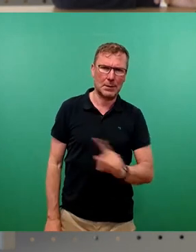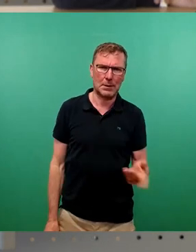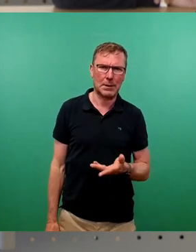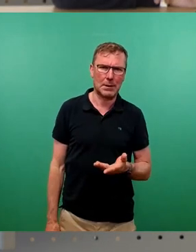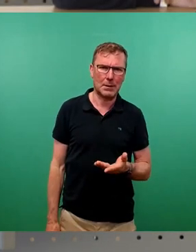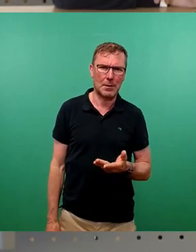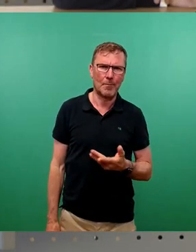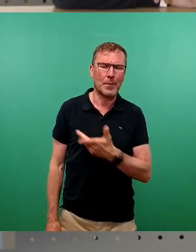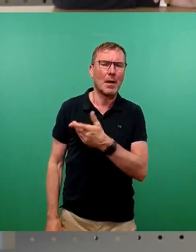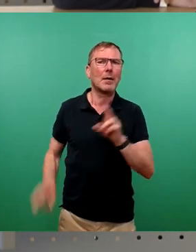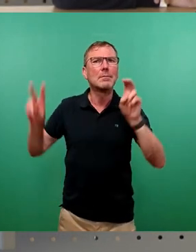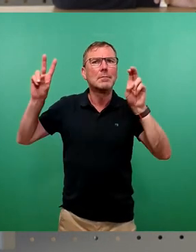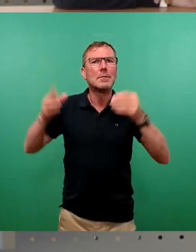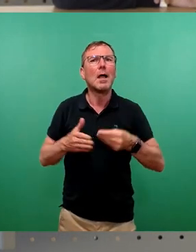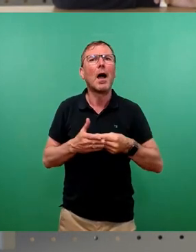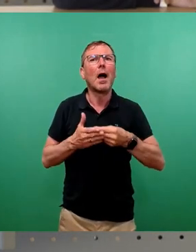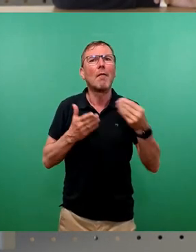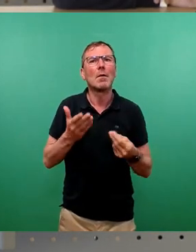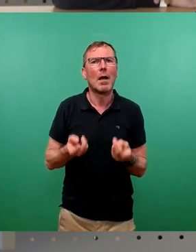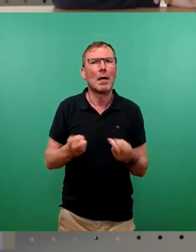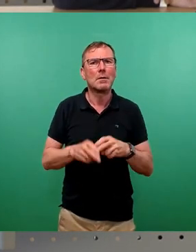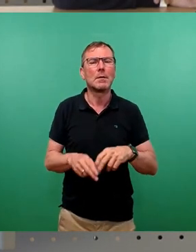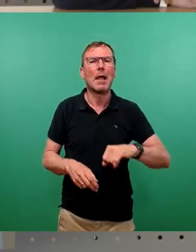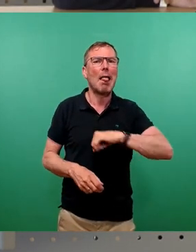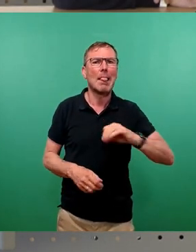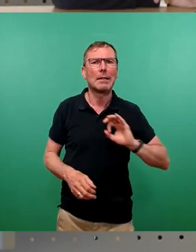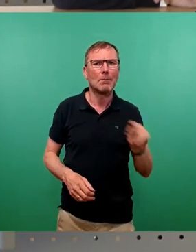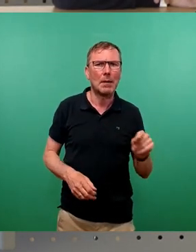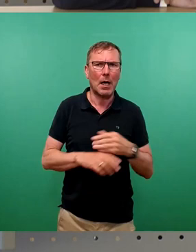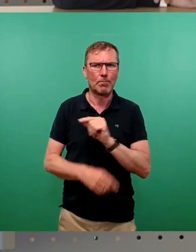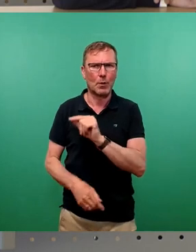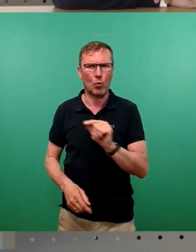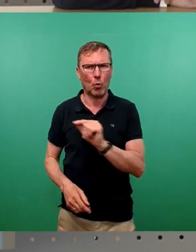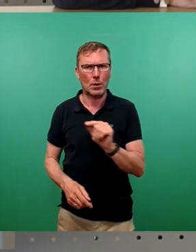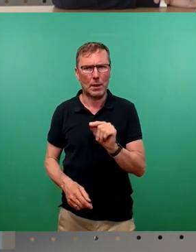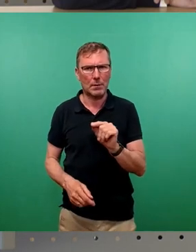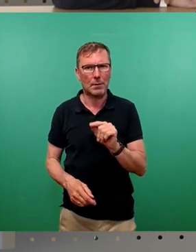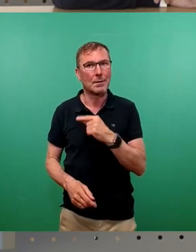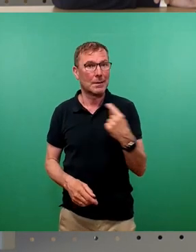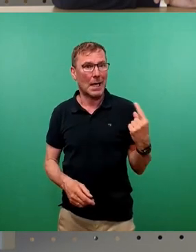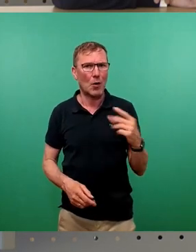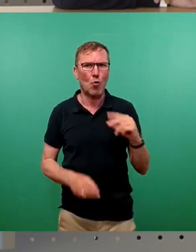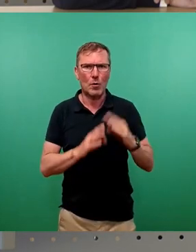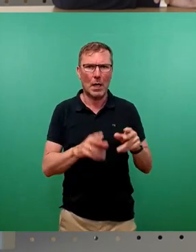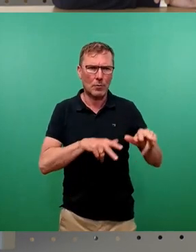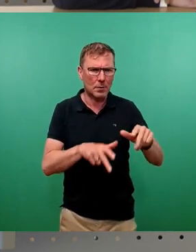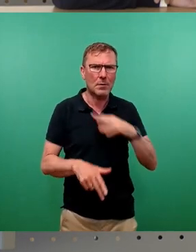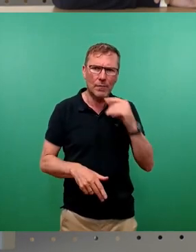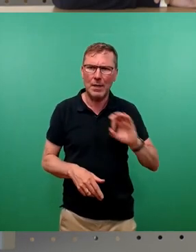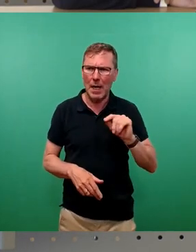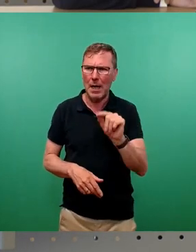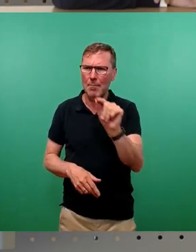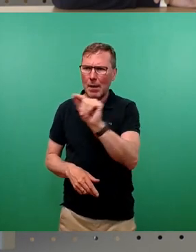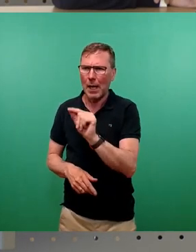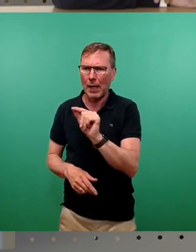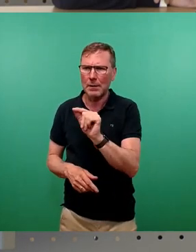Vertrag kreiert hat mit der Linkspartei und mit den Grünen und hat dafür gesorgt, dass eben viele Parteien nicht dabei sind. Und